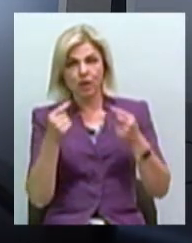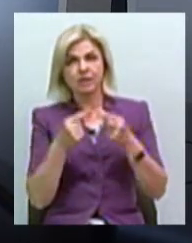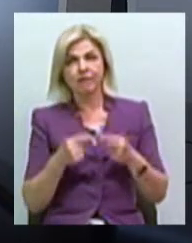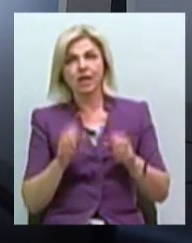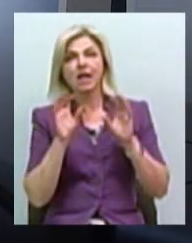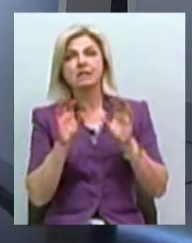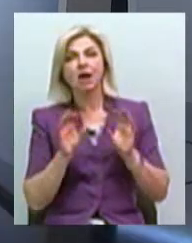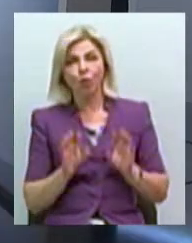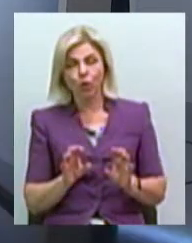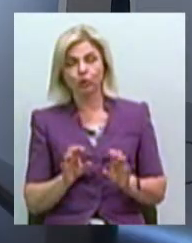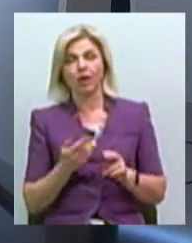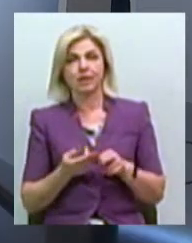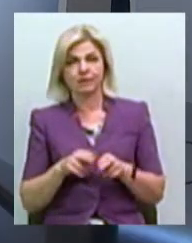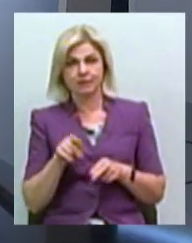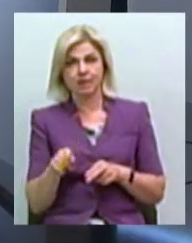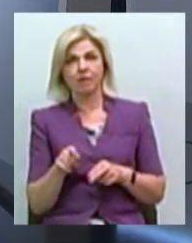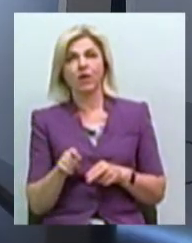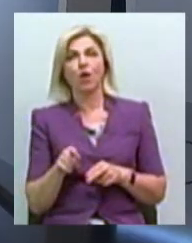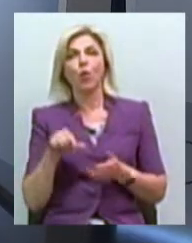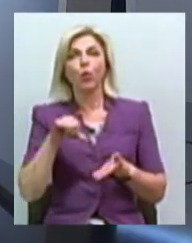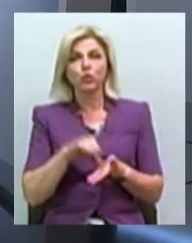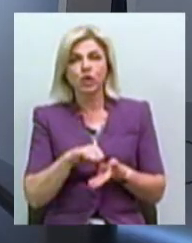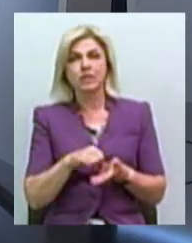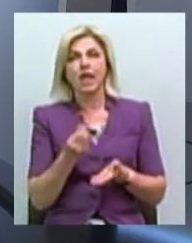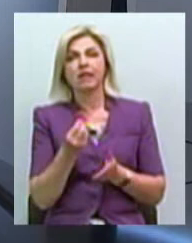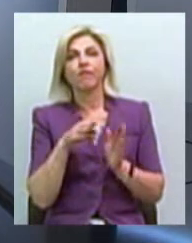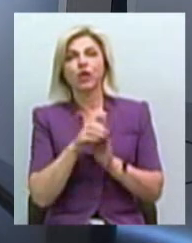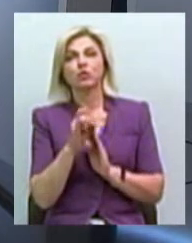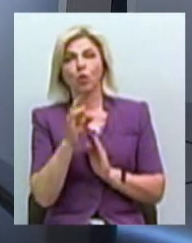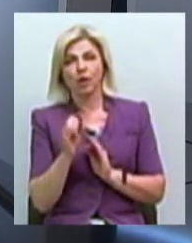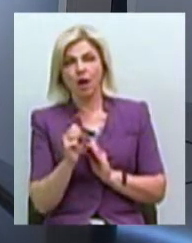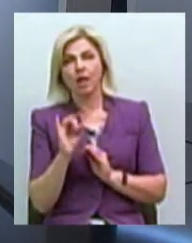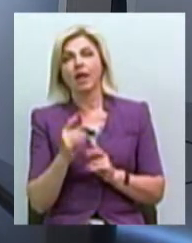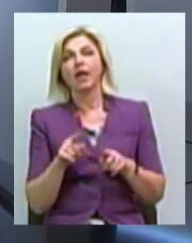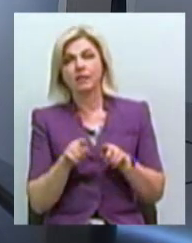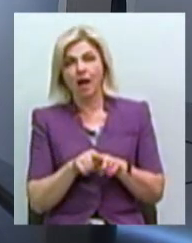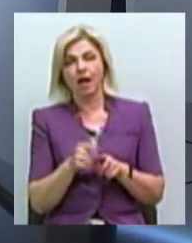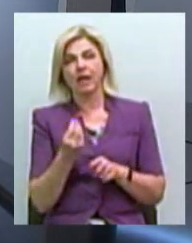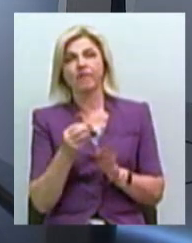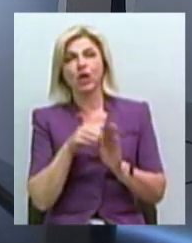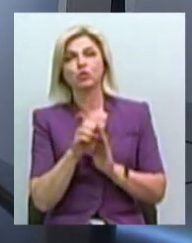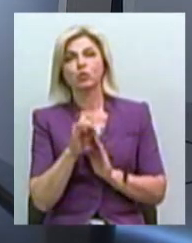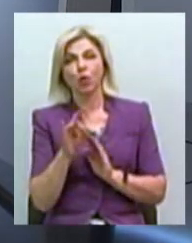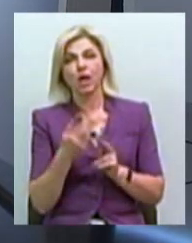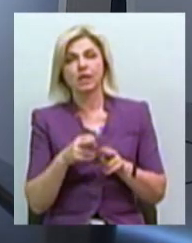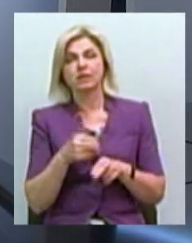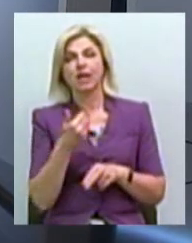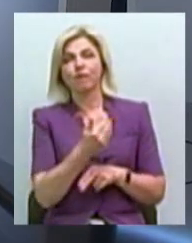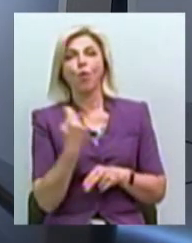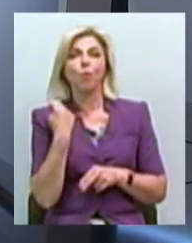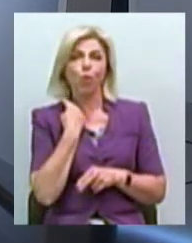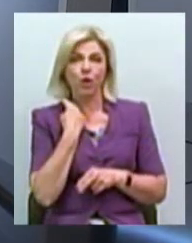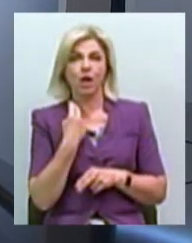містобудівної діяльності, це пайова участь інвестора, і вона і так інвестор, це його обов'язок інвестувати